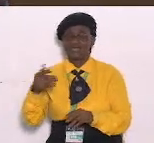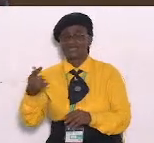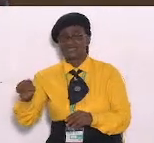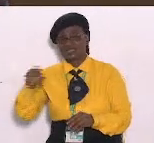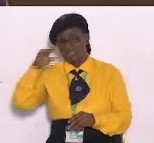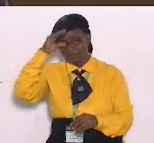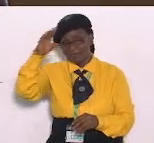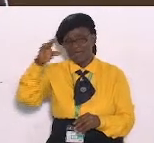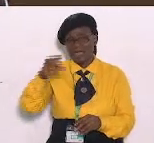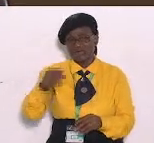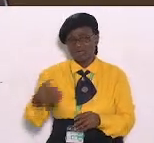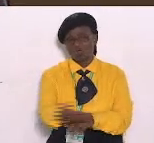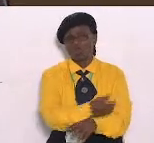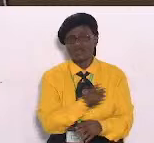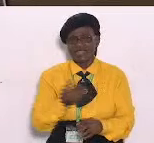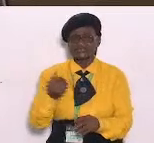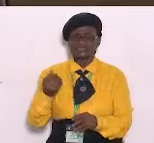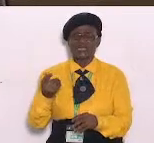cour